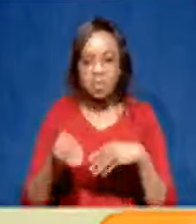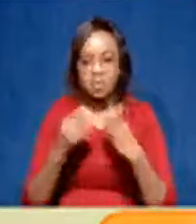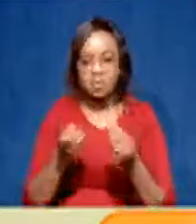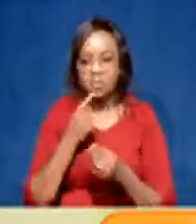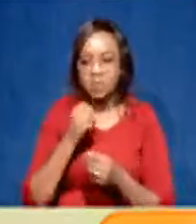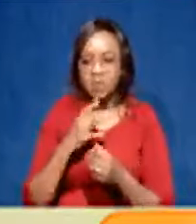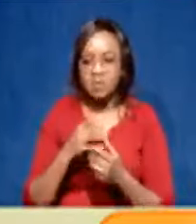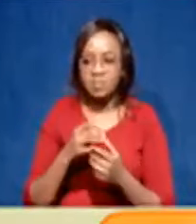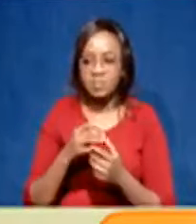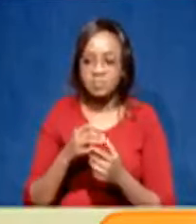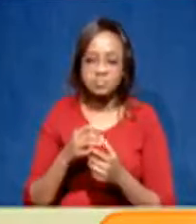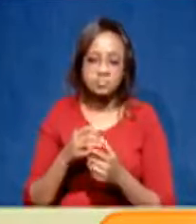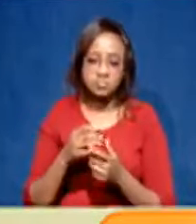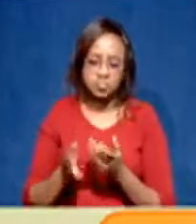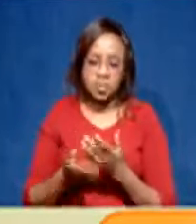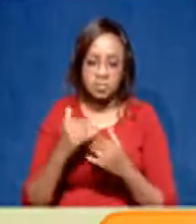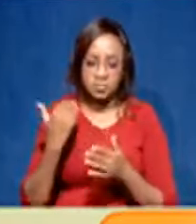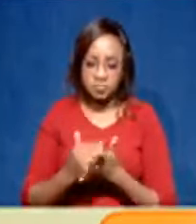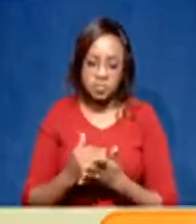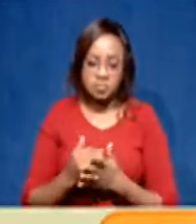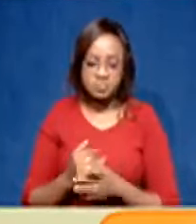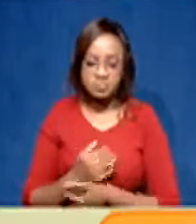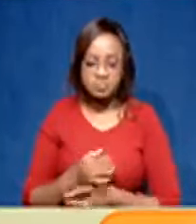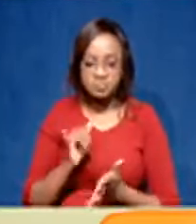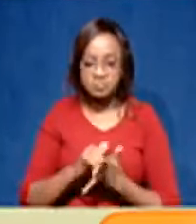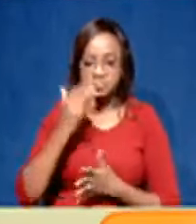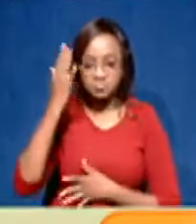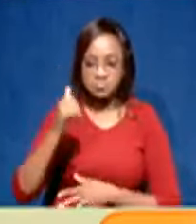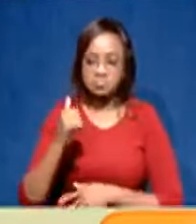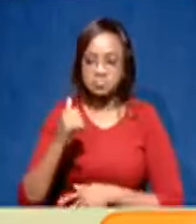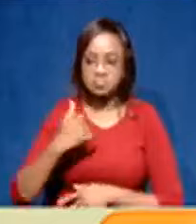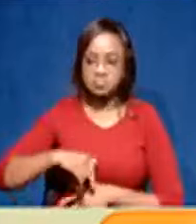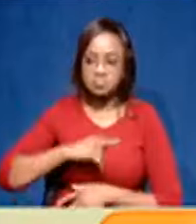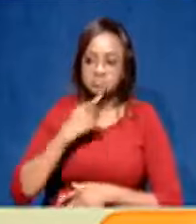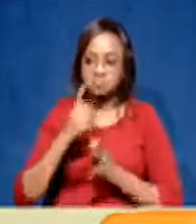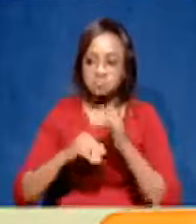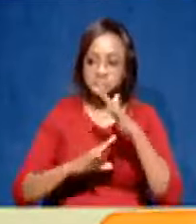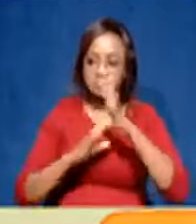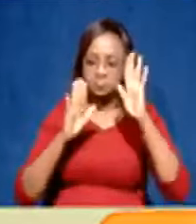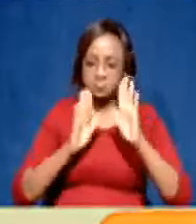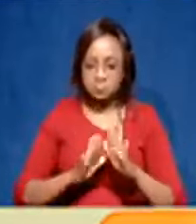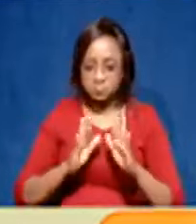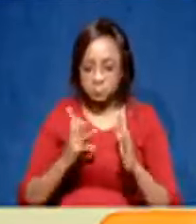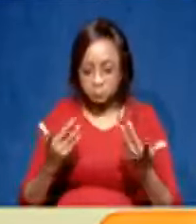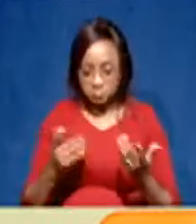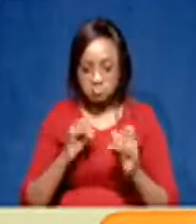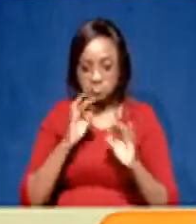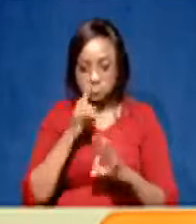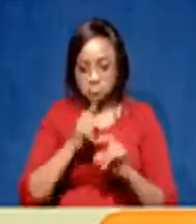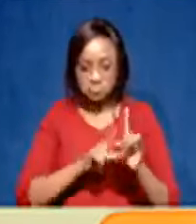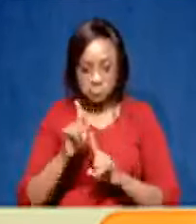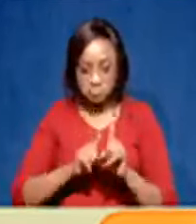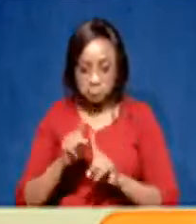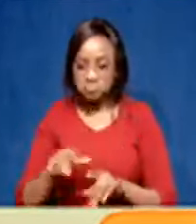damu, tutakuongezea damu. Ndio maana yake sasa ndio tunasema ile kitu muhimu sana ni mtu akisafiri mahali yenye anajua yellow